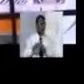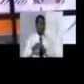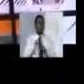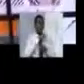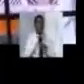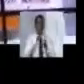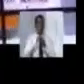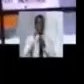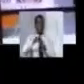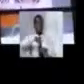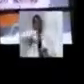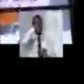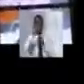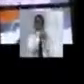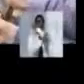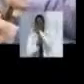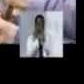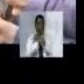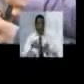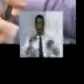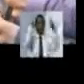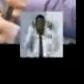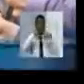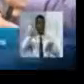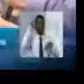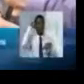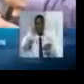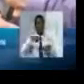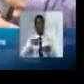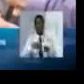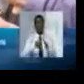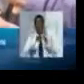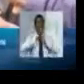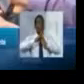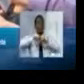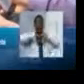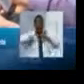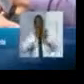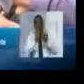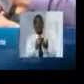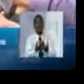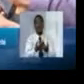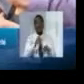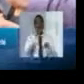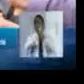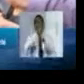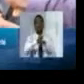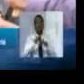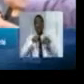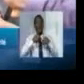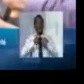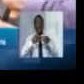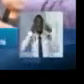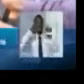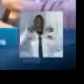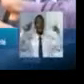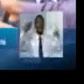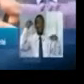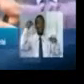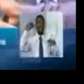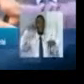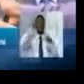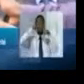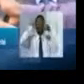contre l'insécurité transfrontalière. Avec les menaces terroristes des djihadistes, nous avons plus le choix